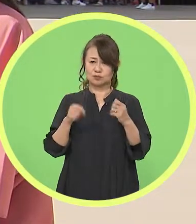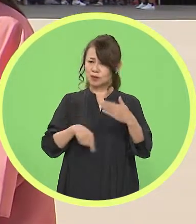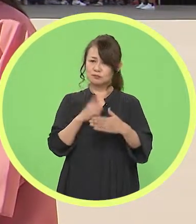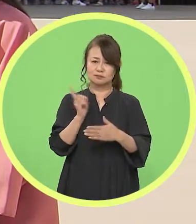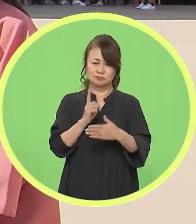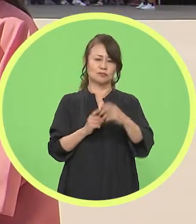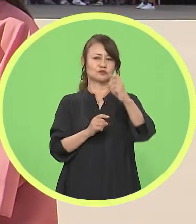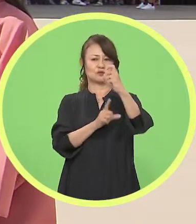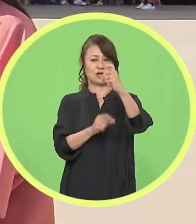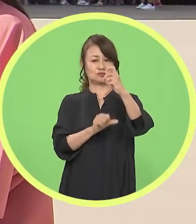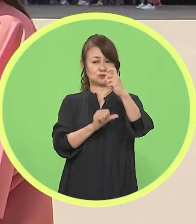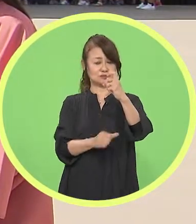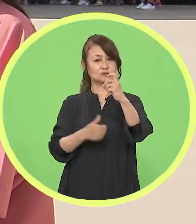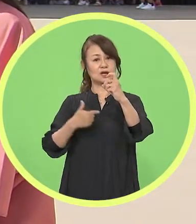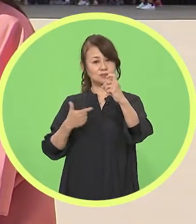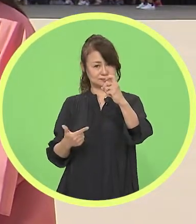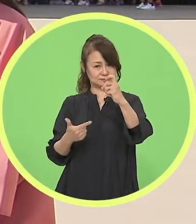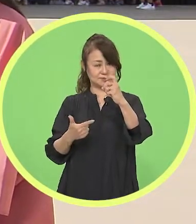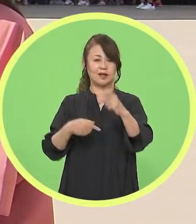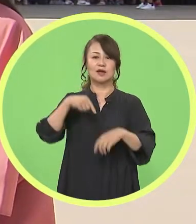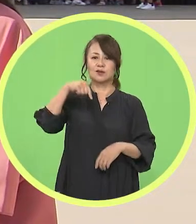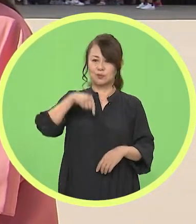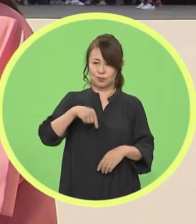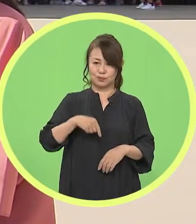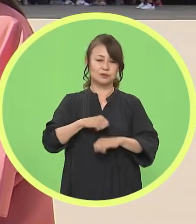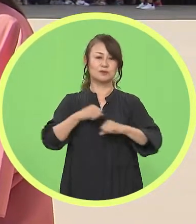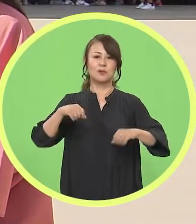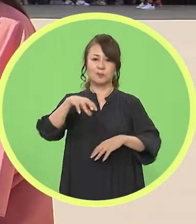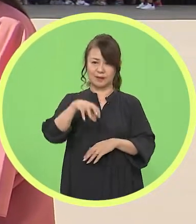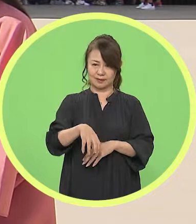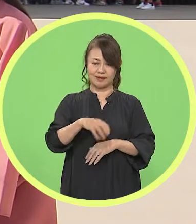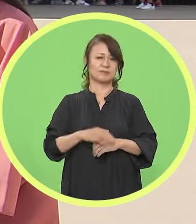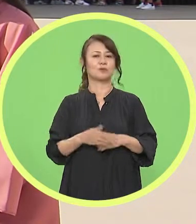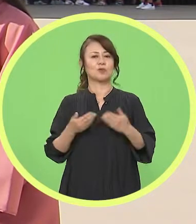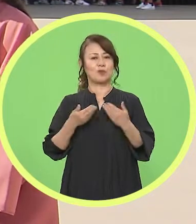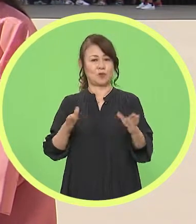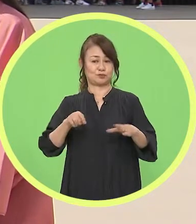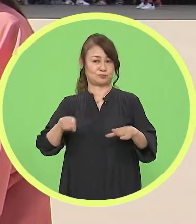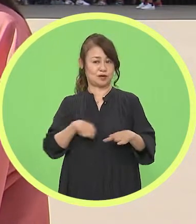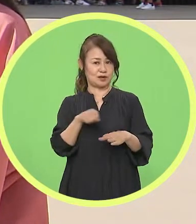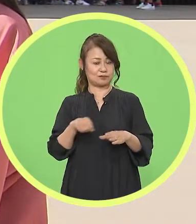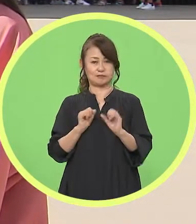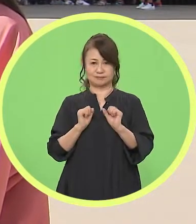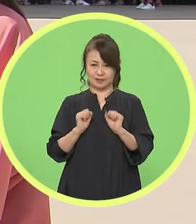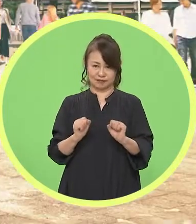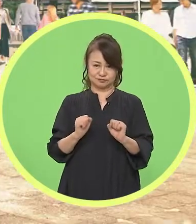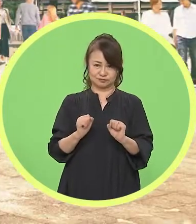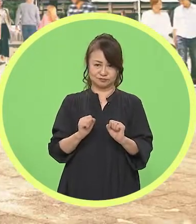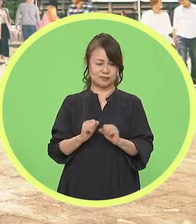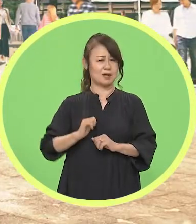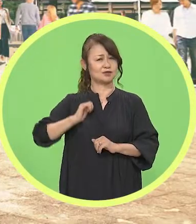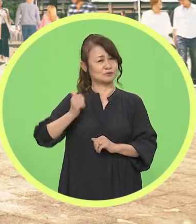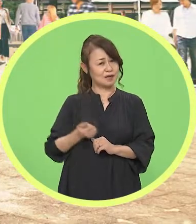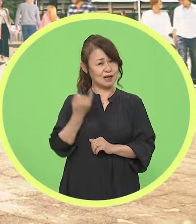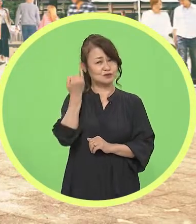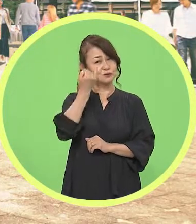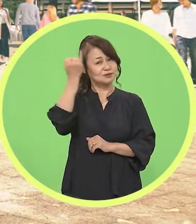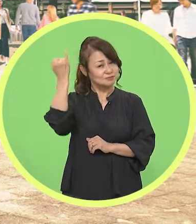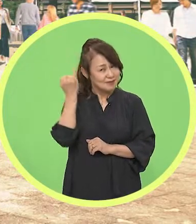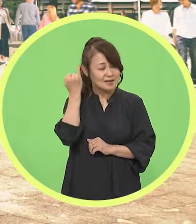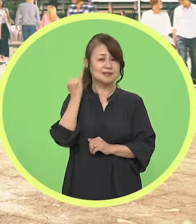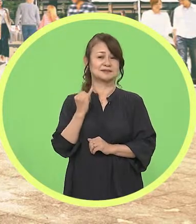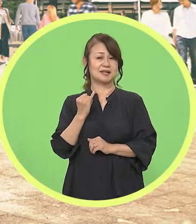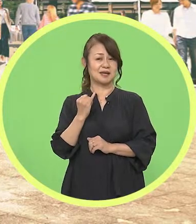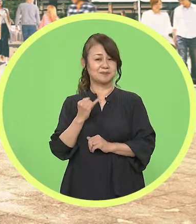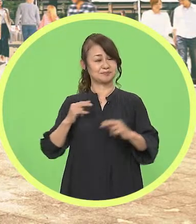い、10月5日、6日にここ宮島桟橋広場前にオープンカフェが登場します。フランスのカフェテラスをイ